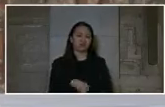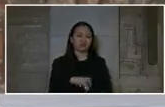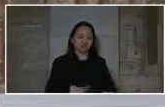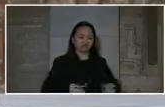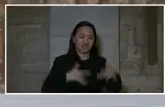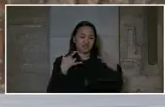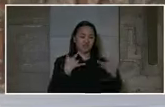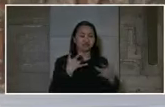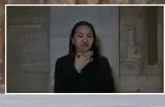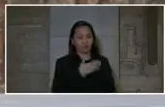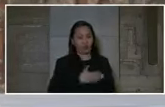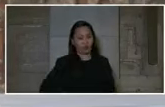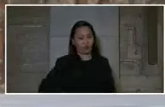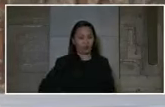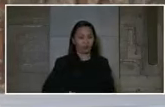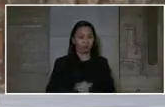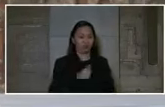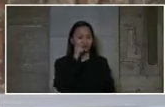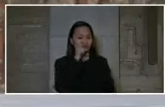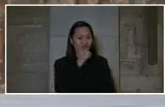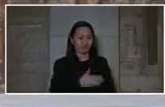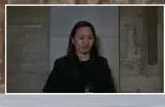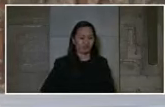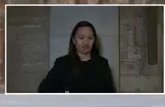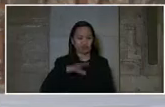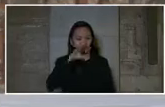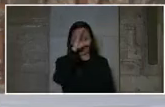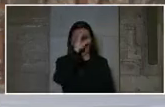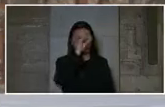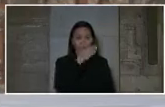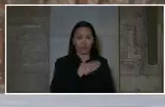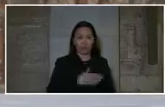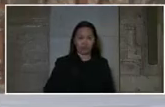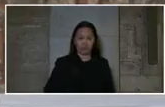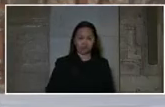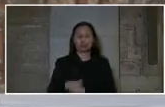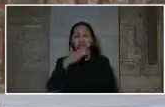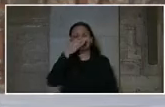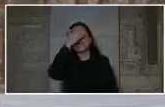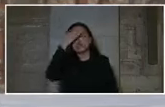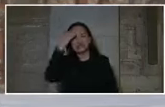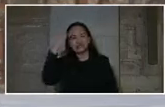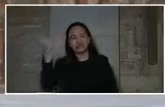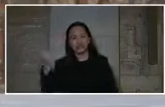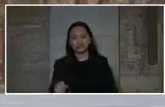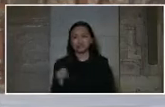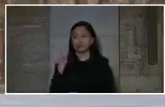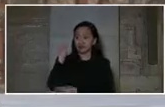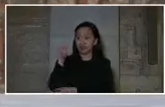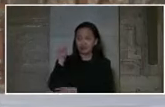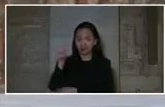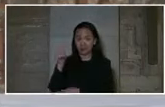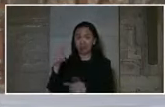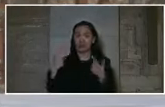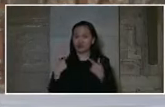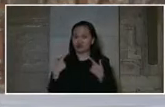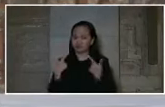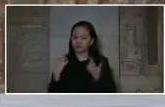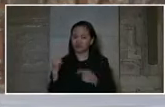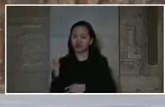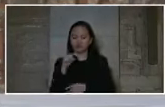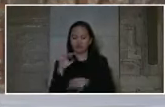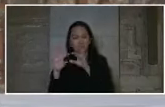dalaga. Ayan ang kumisa na nakakalimutan natin. Ang pag-oo natin ay may kaakibat na